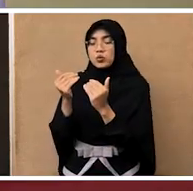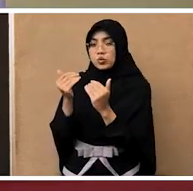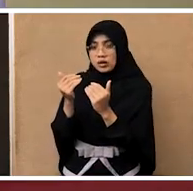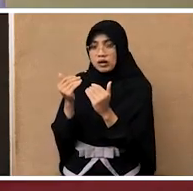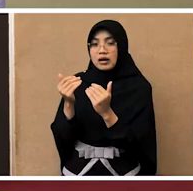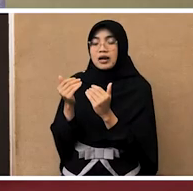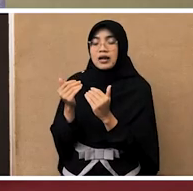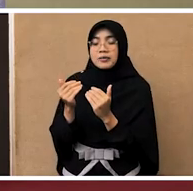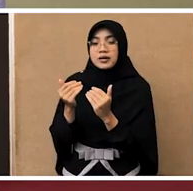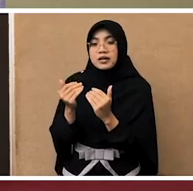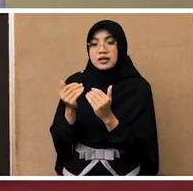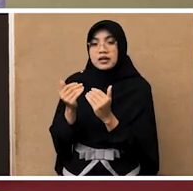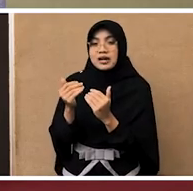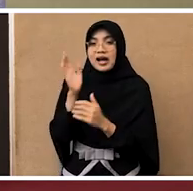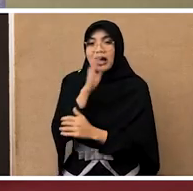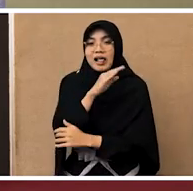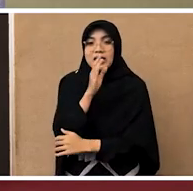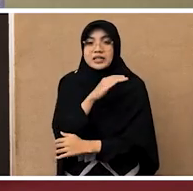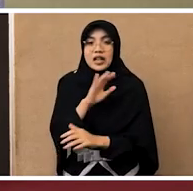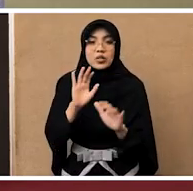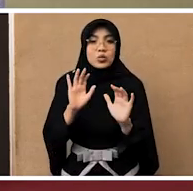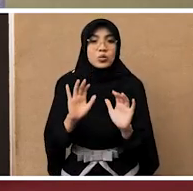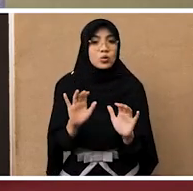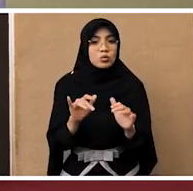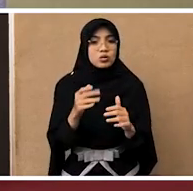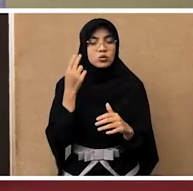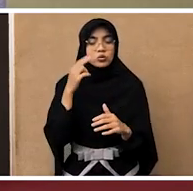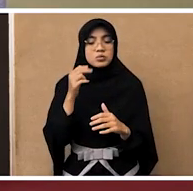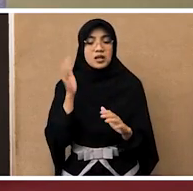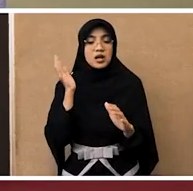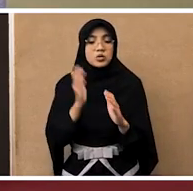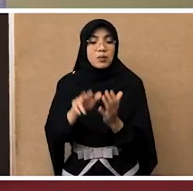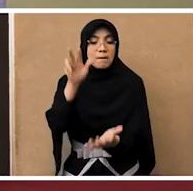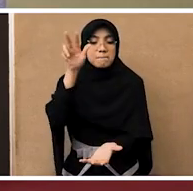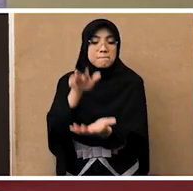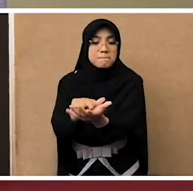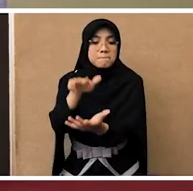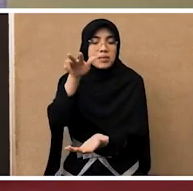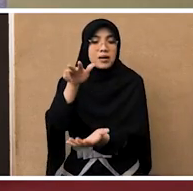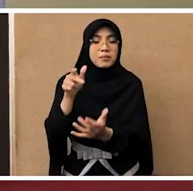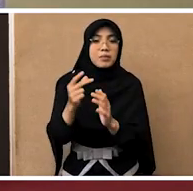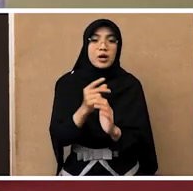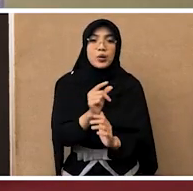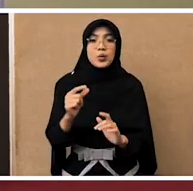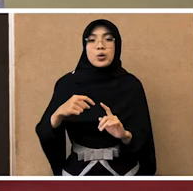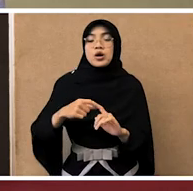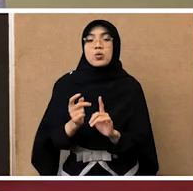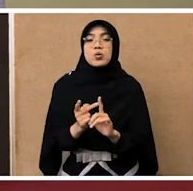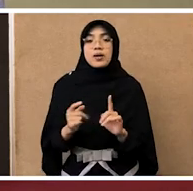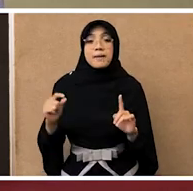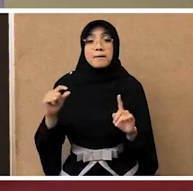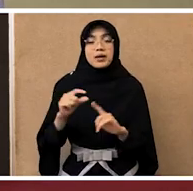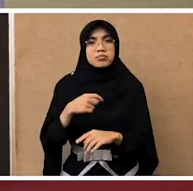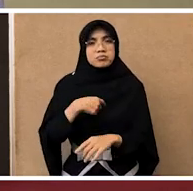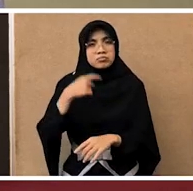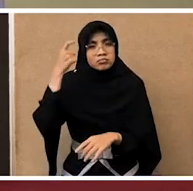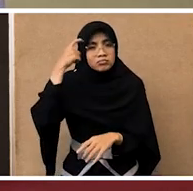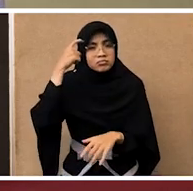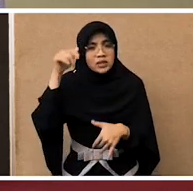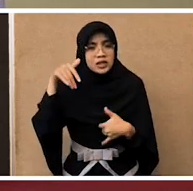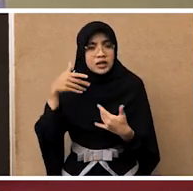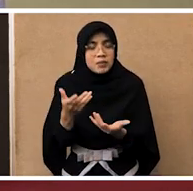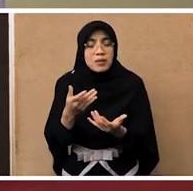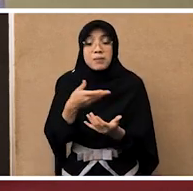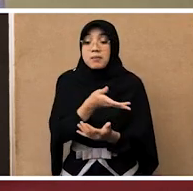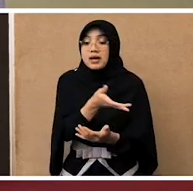apa alasan-alasan untuk segera mensahkan KUHP yang ada Jadi saya pikir